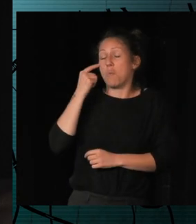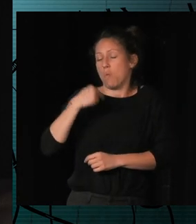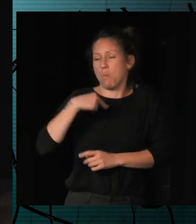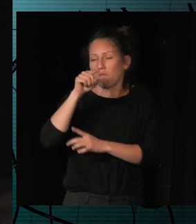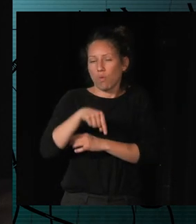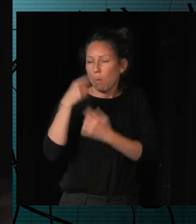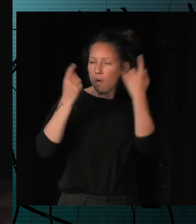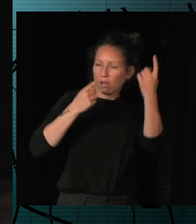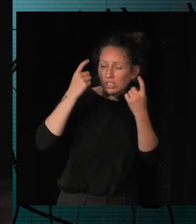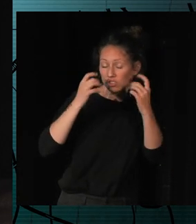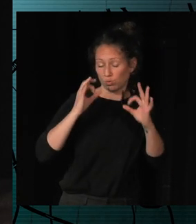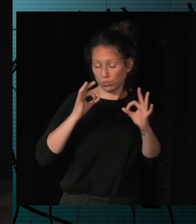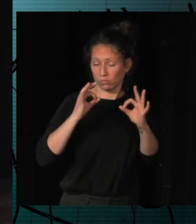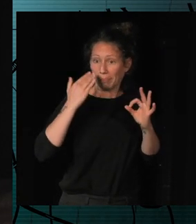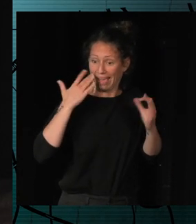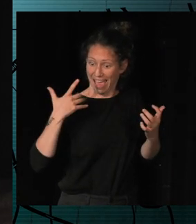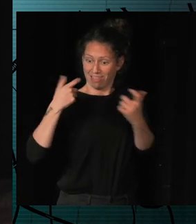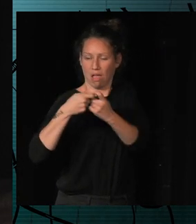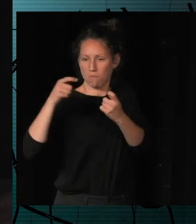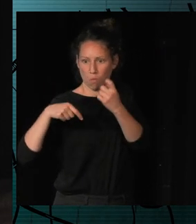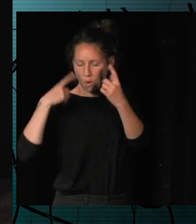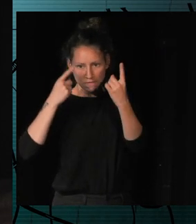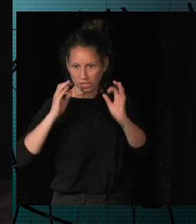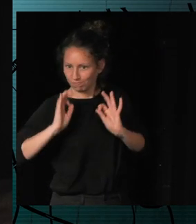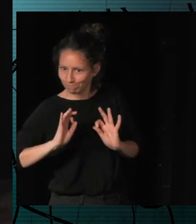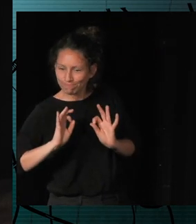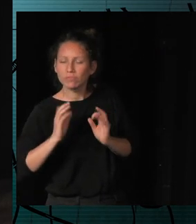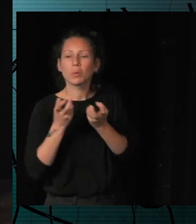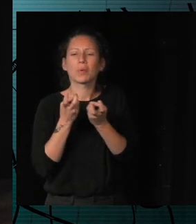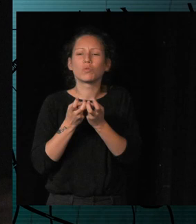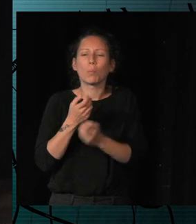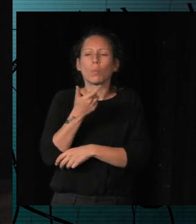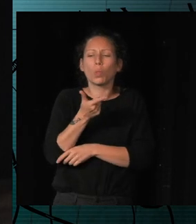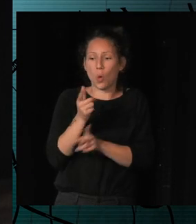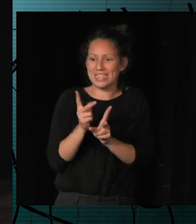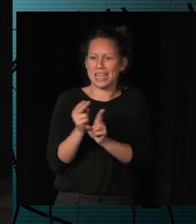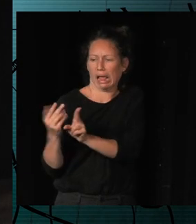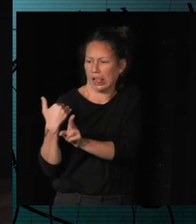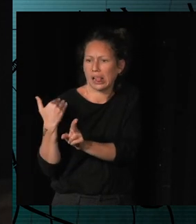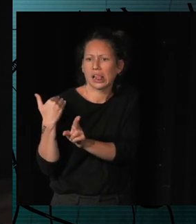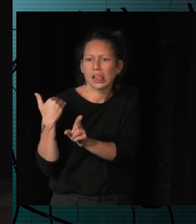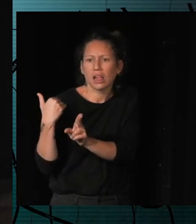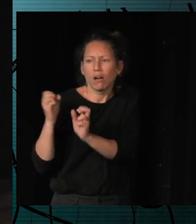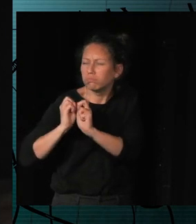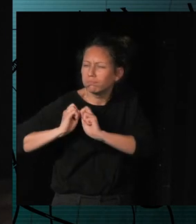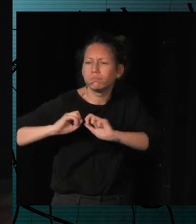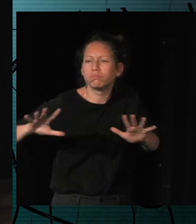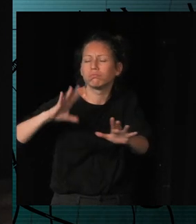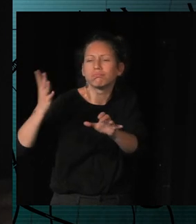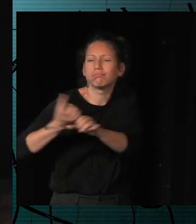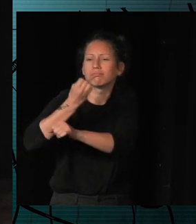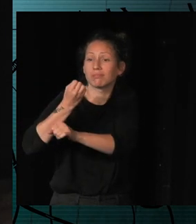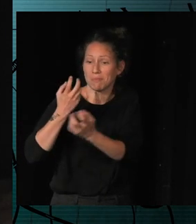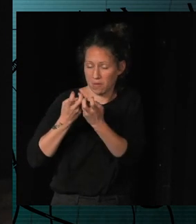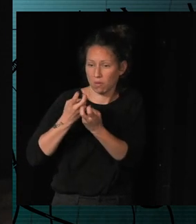et on l'a vu dernièrement avec il y a eu deux séries adapté de jeux vidéos qui ont eu un gros succès et public et critique c'est The